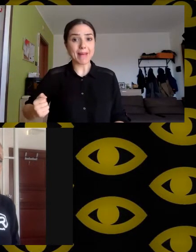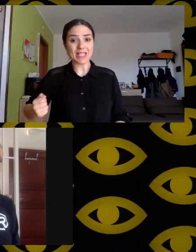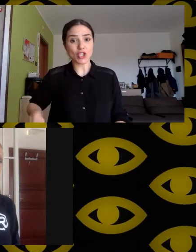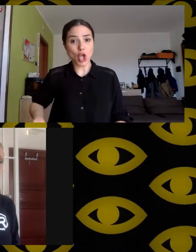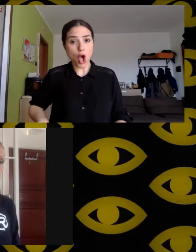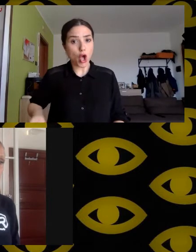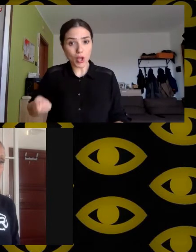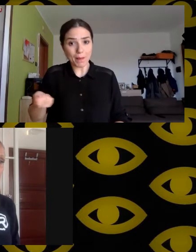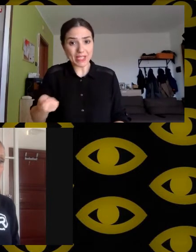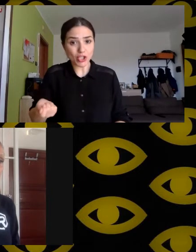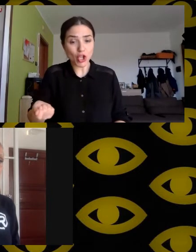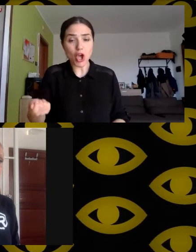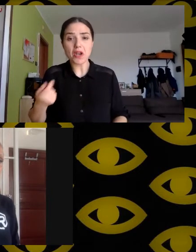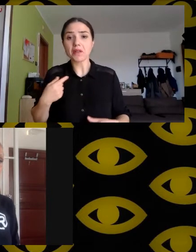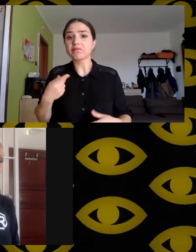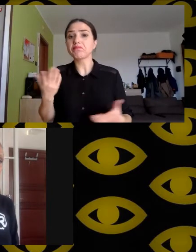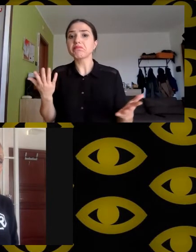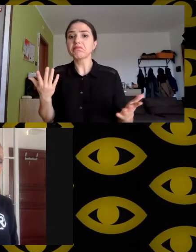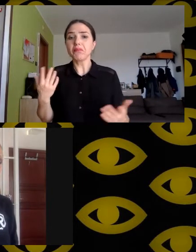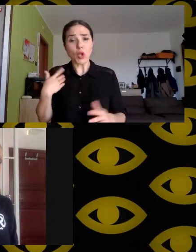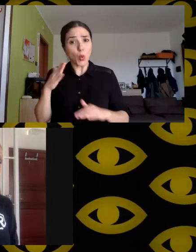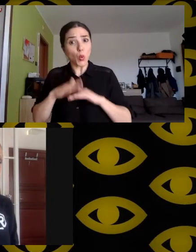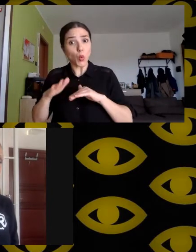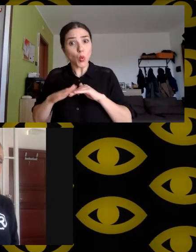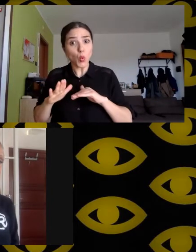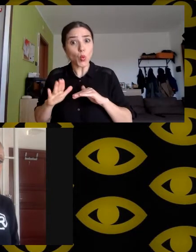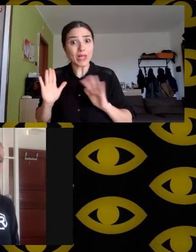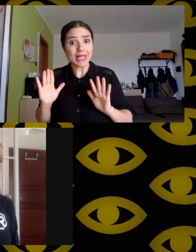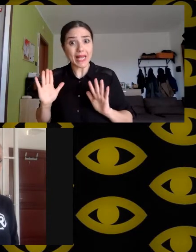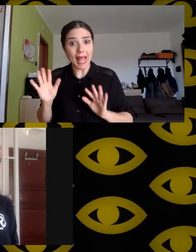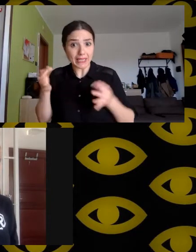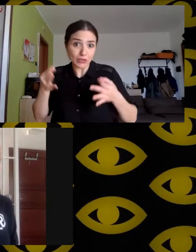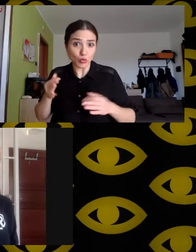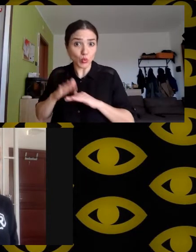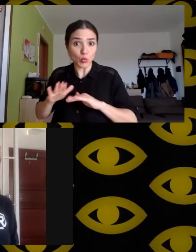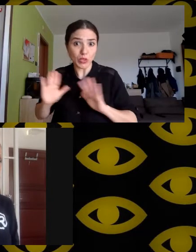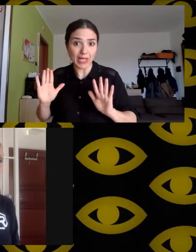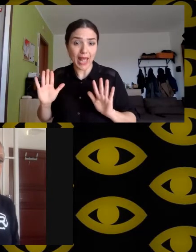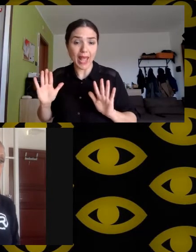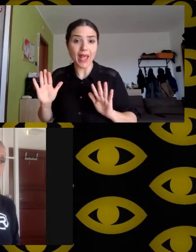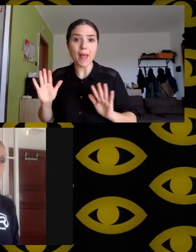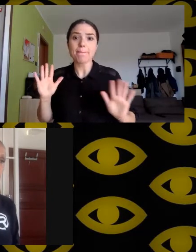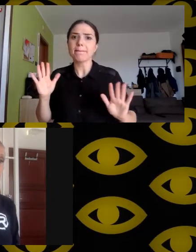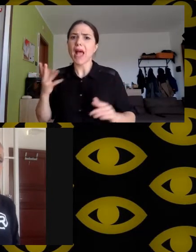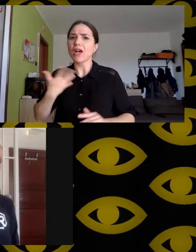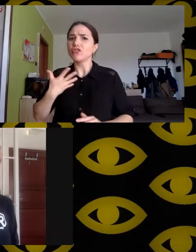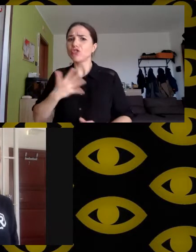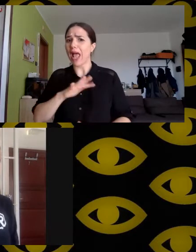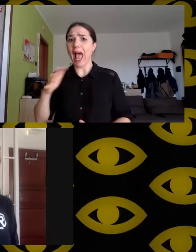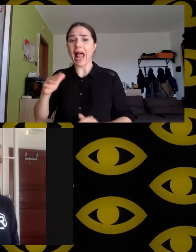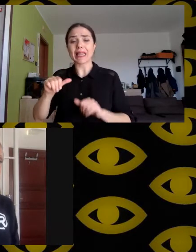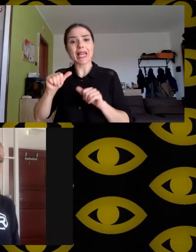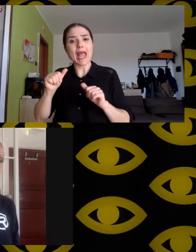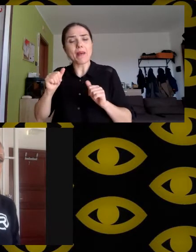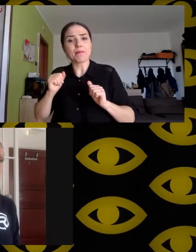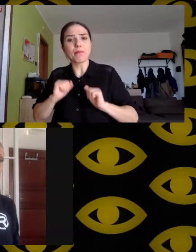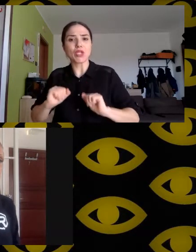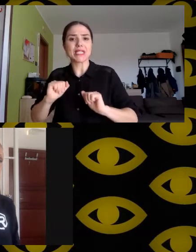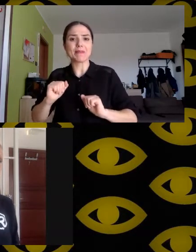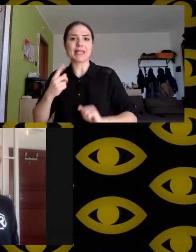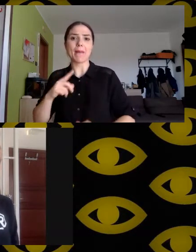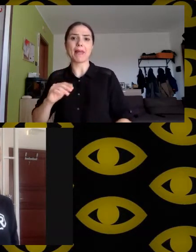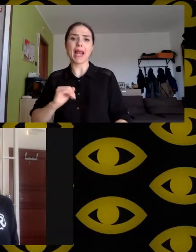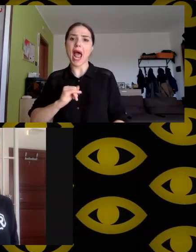anch'io, li usa mia sorella, ma io vorrei che sapessero che ci sono anche tante forme per essere autonomi, che sono le persone,